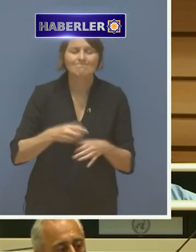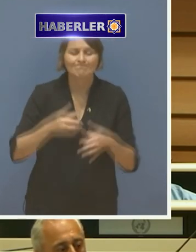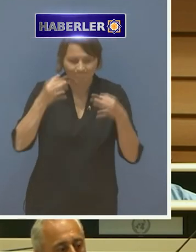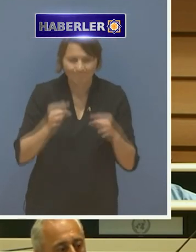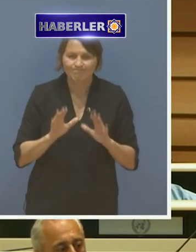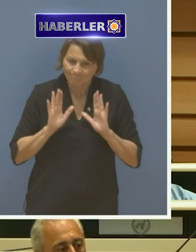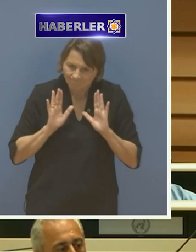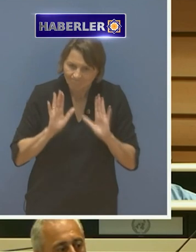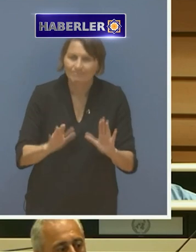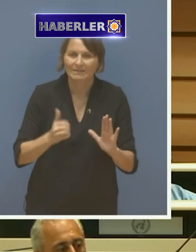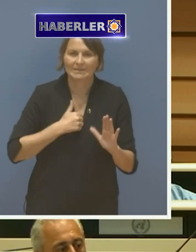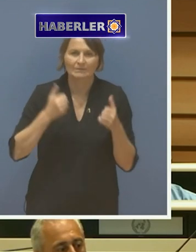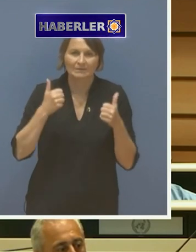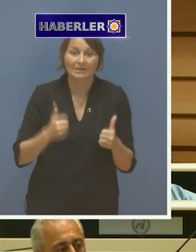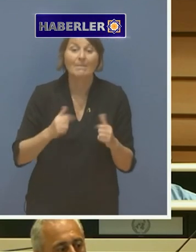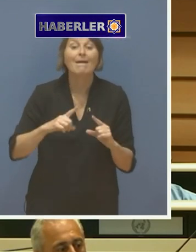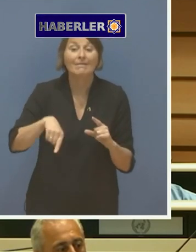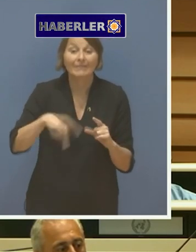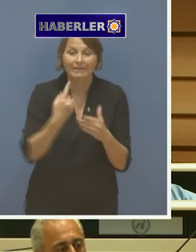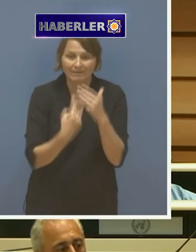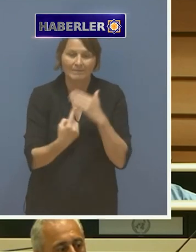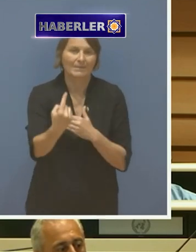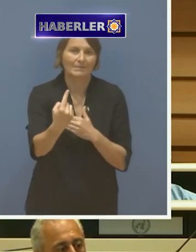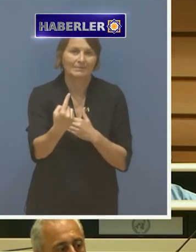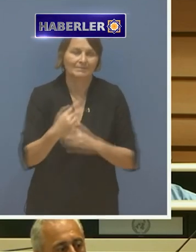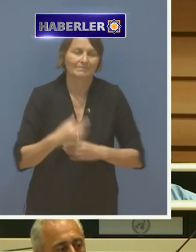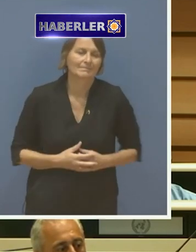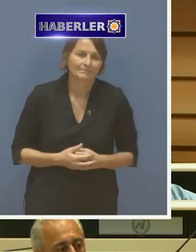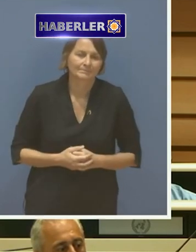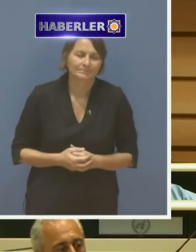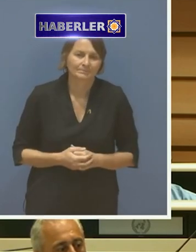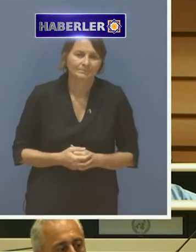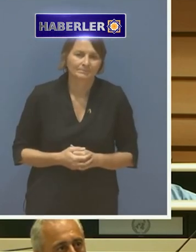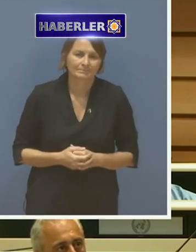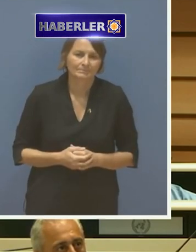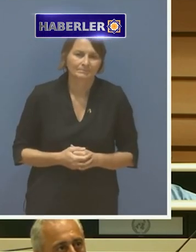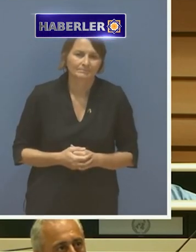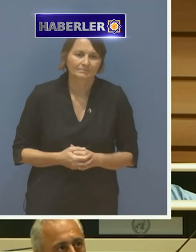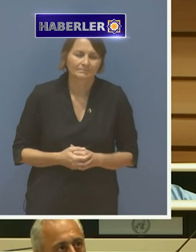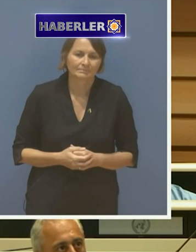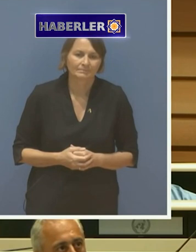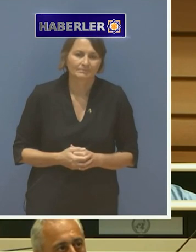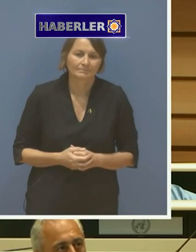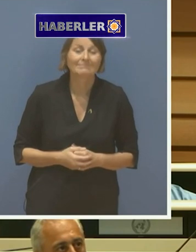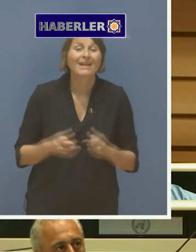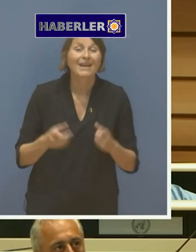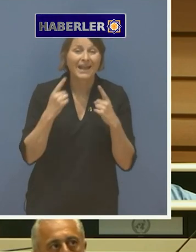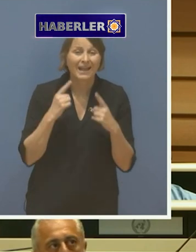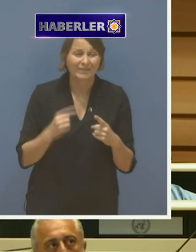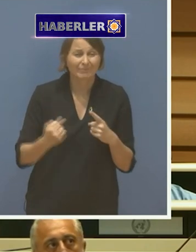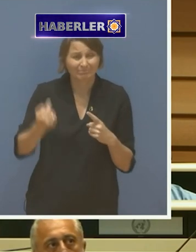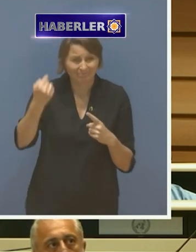Devleti, Müttefik Kuvvetler Yüksek Konseyi tarafından 19 Ocak 1920'de bağımsızlık tarihi,